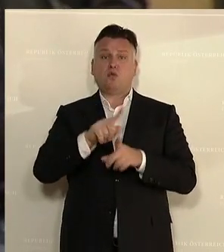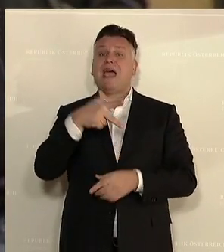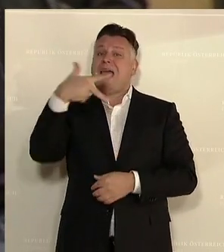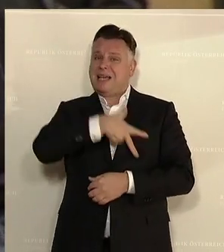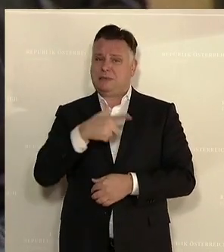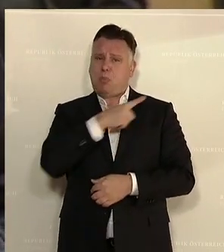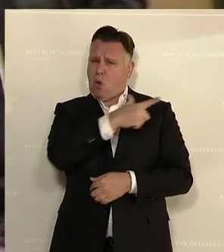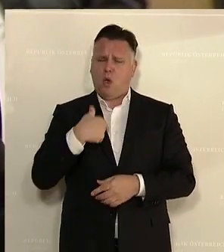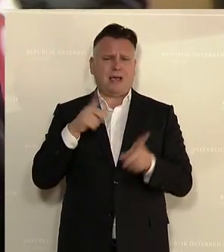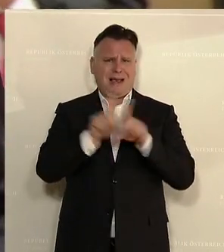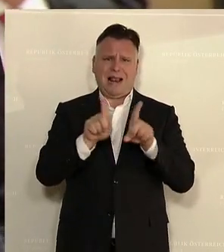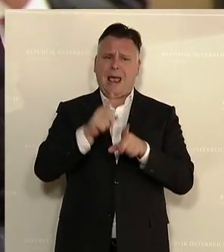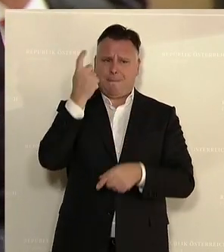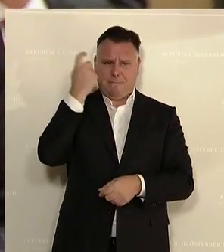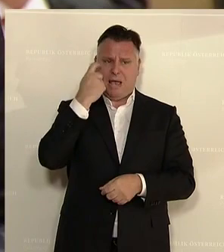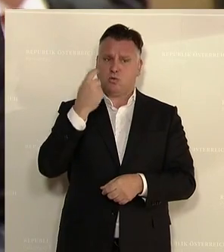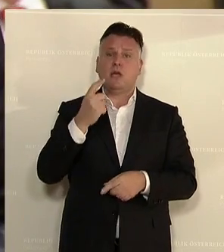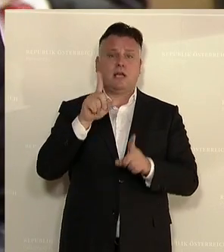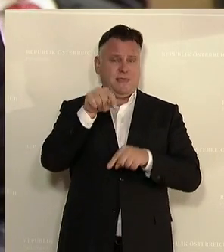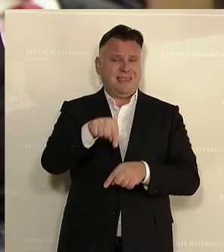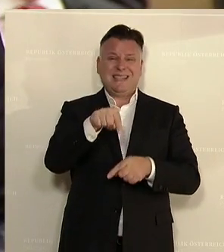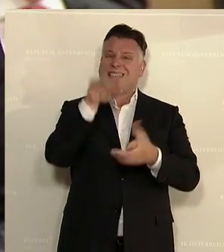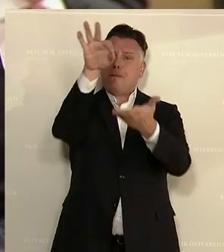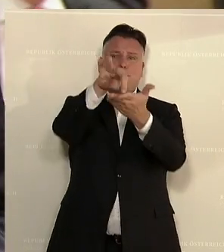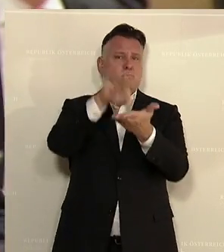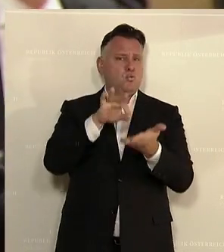an und sind natürlich für eine Vertagung dieser